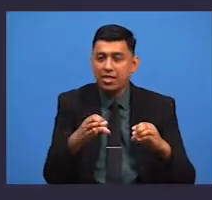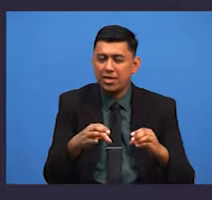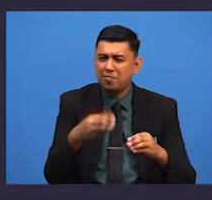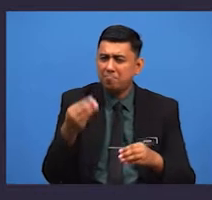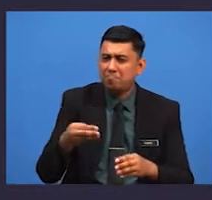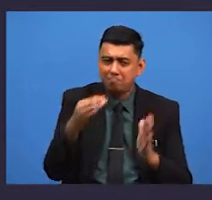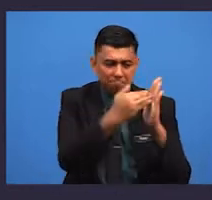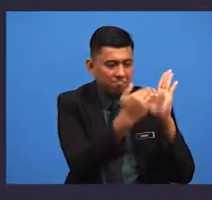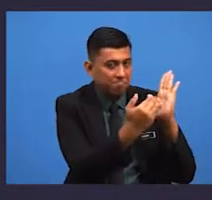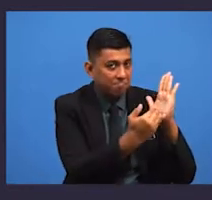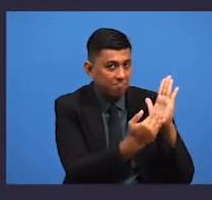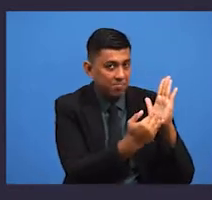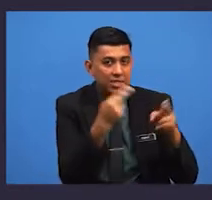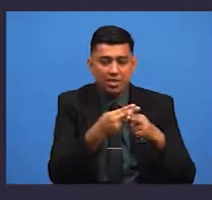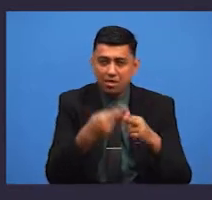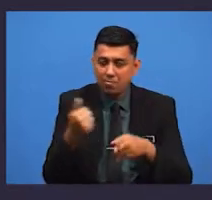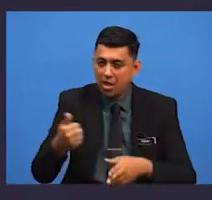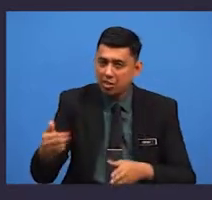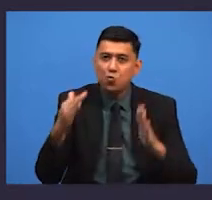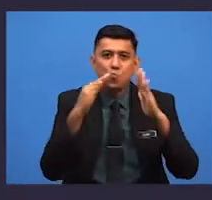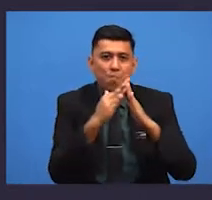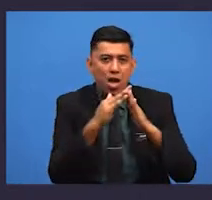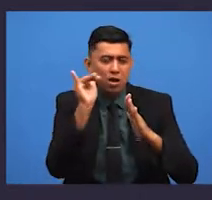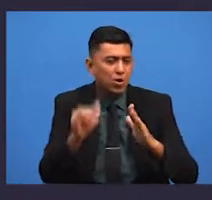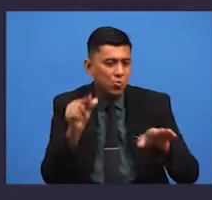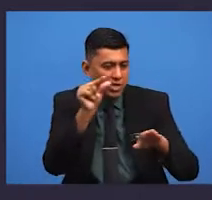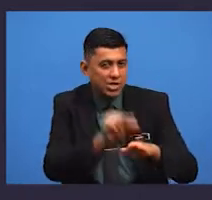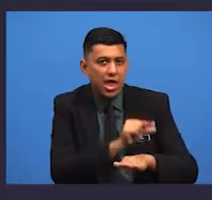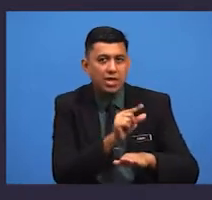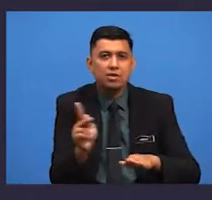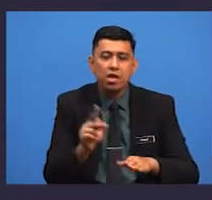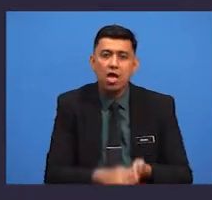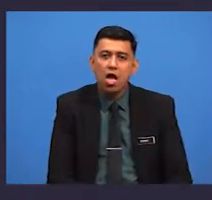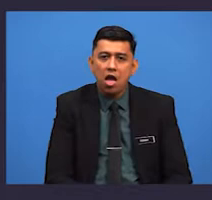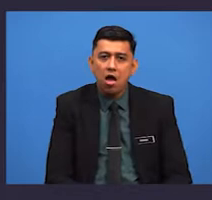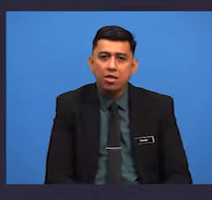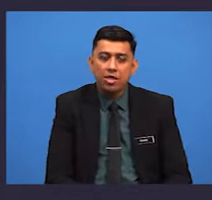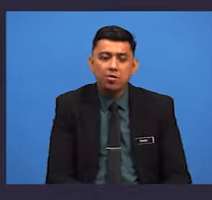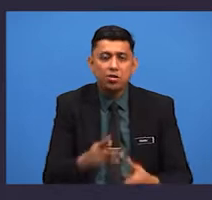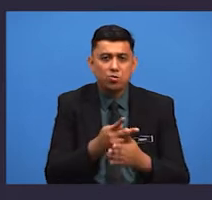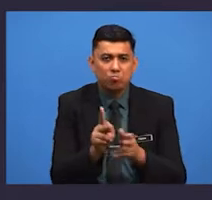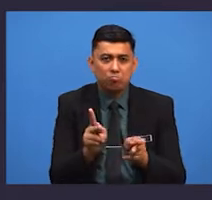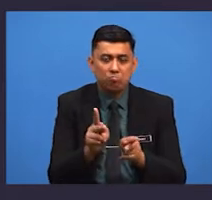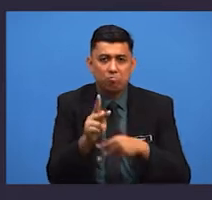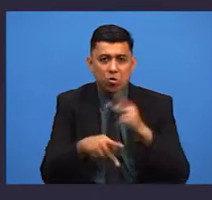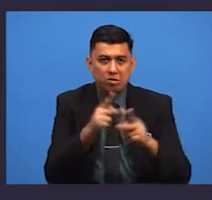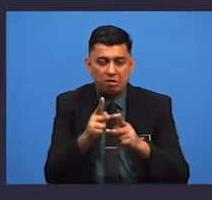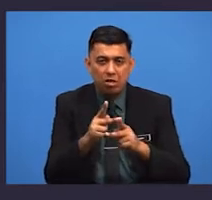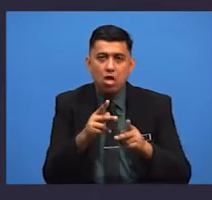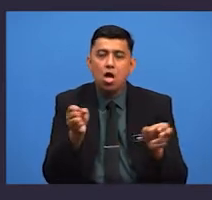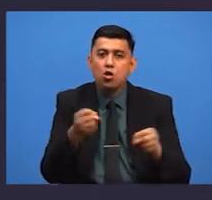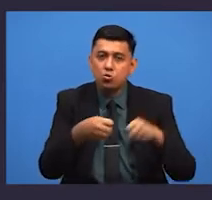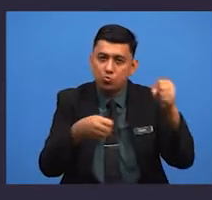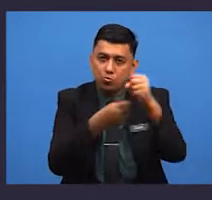Sekarang, cuba senaraikan nama peralatan di rumah yang menggunakan konsep